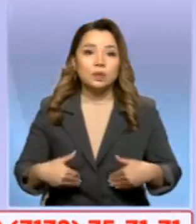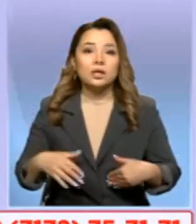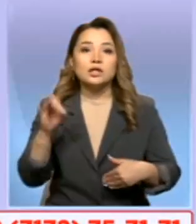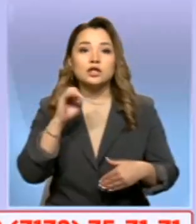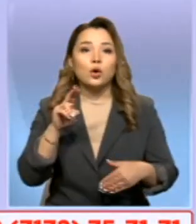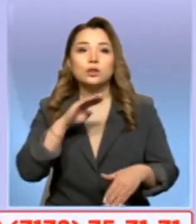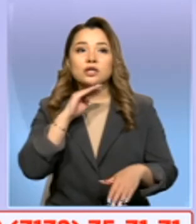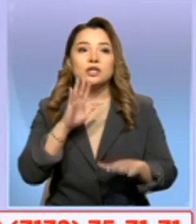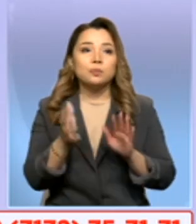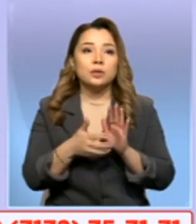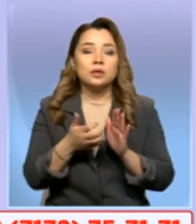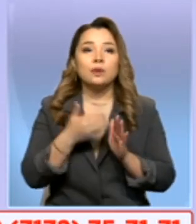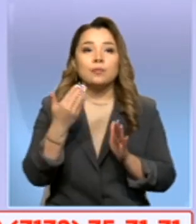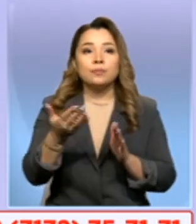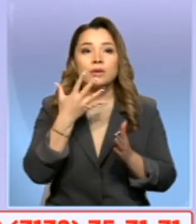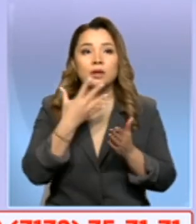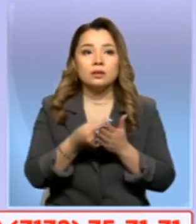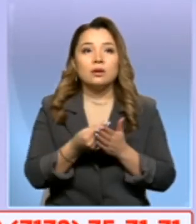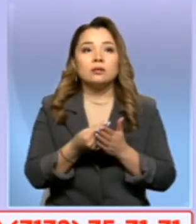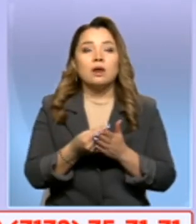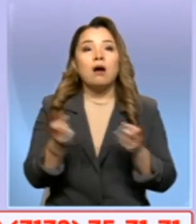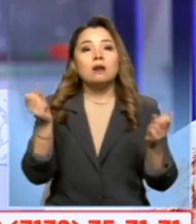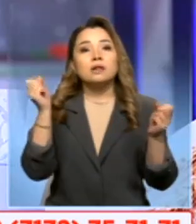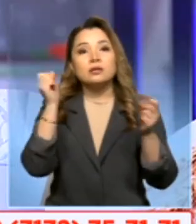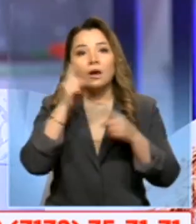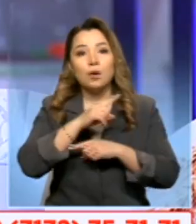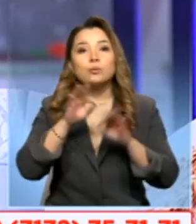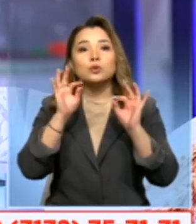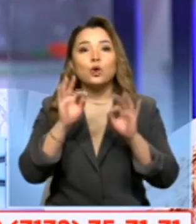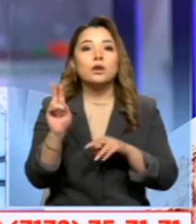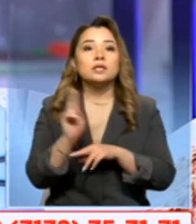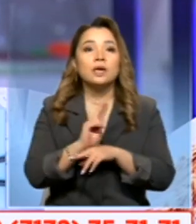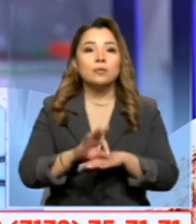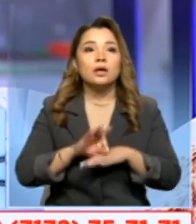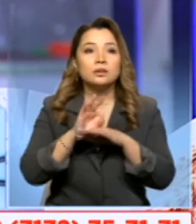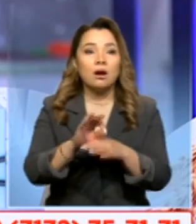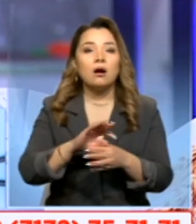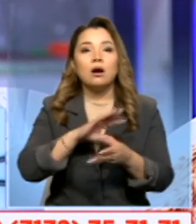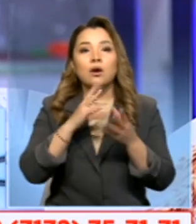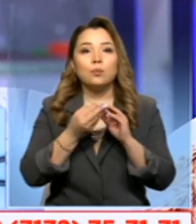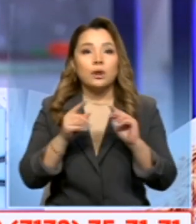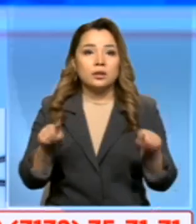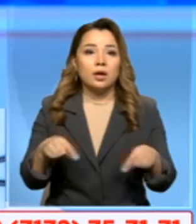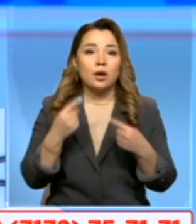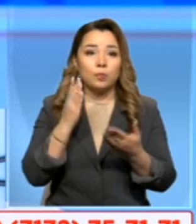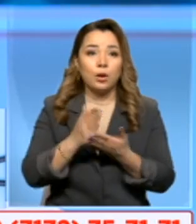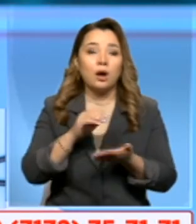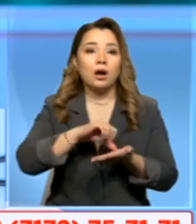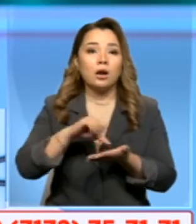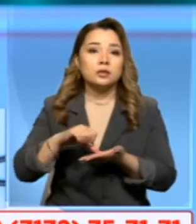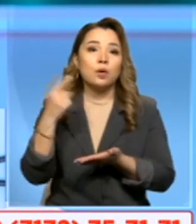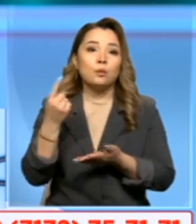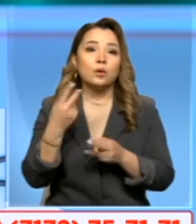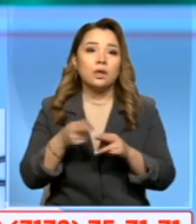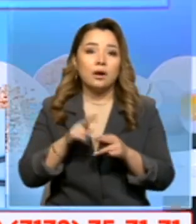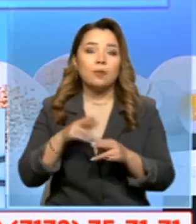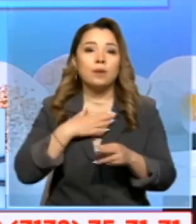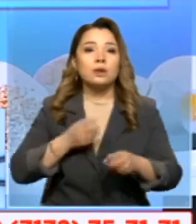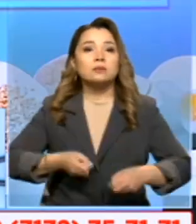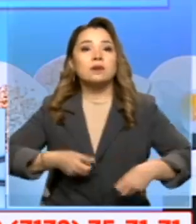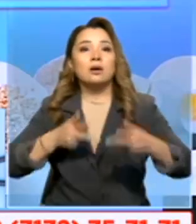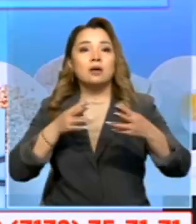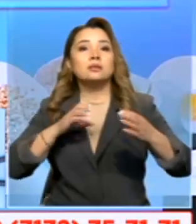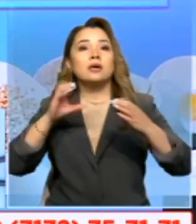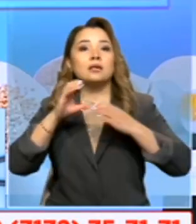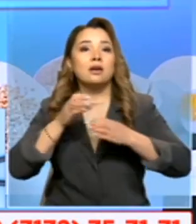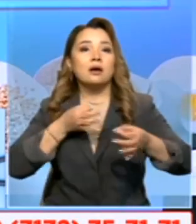йод жетіспеушілігін анықтап, дұрыс емделсек бәрі қалыпқа келеді. Сондай қатысушылардың бірі қазір бізде байланыста.